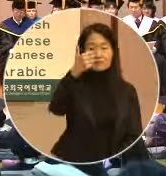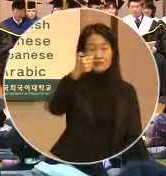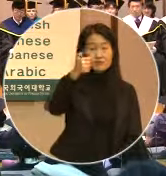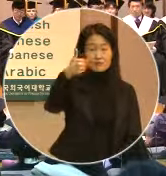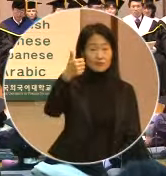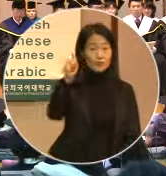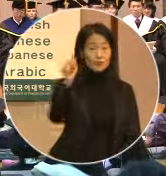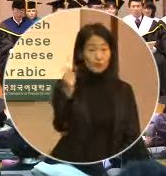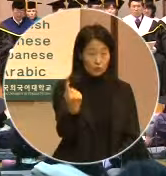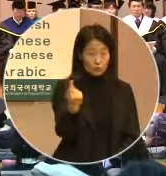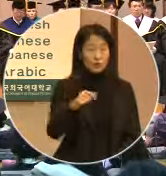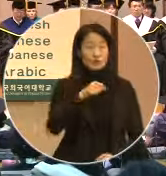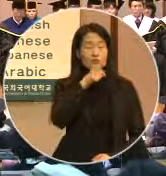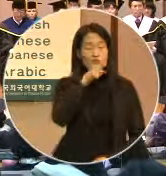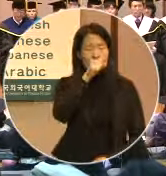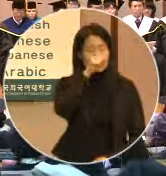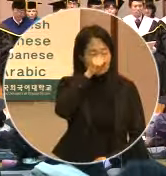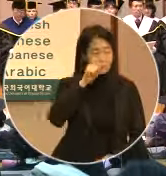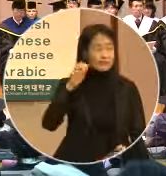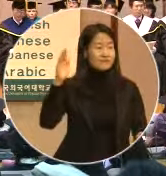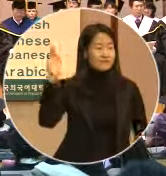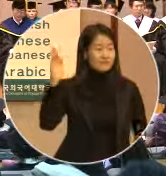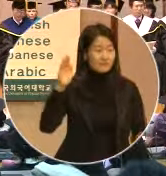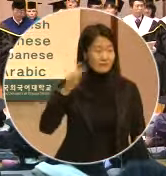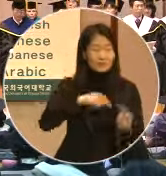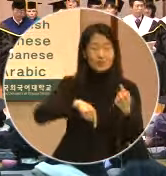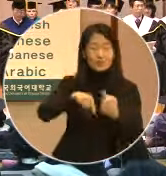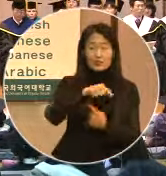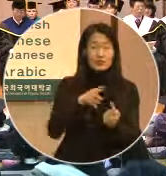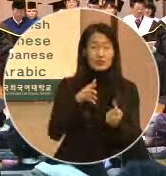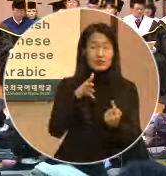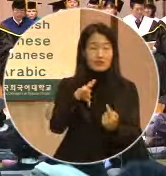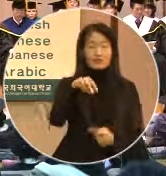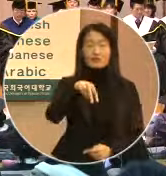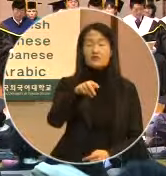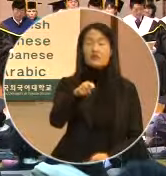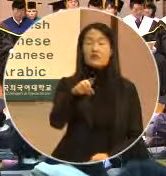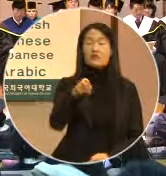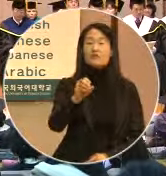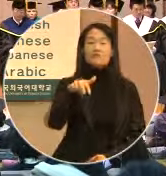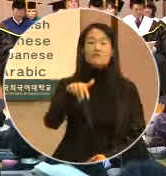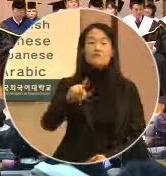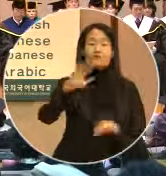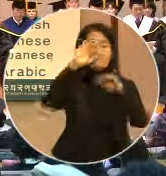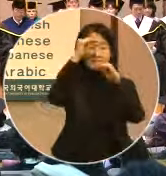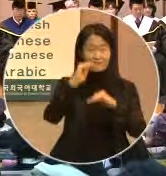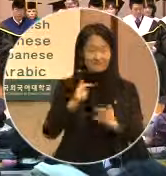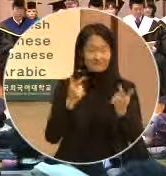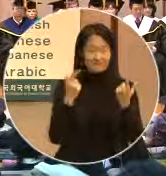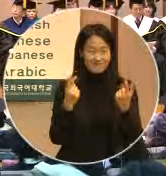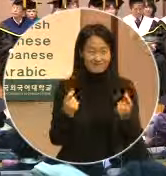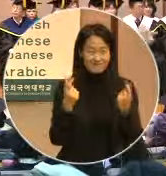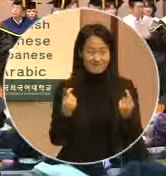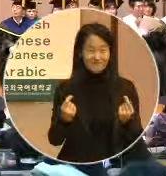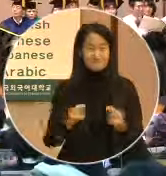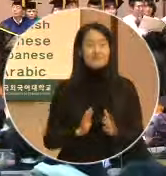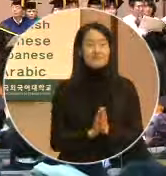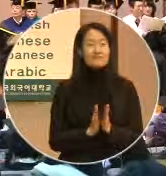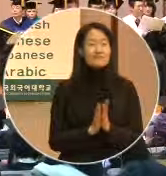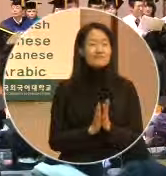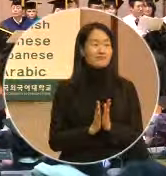제255호 상장 학업성적 우수상 경영학부 서경차 이사정권입니다.